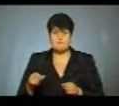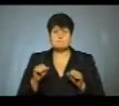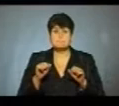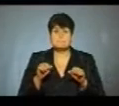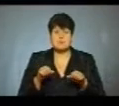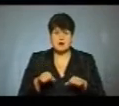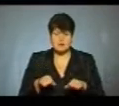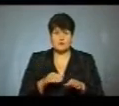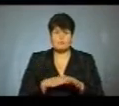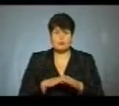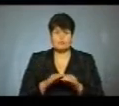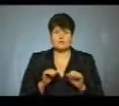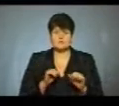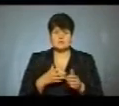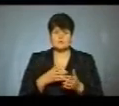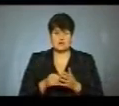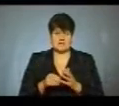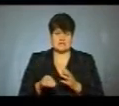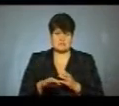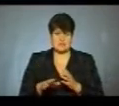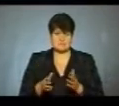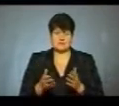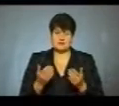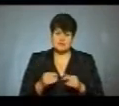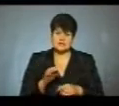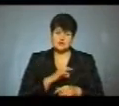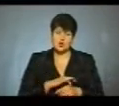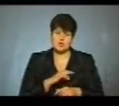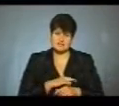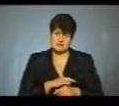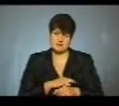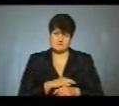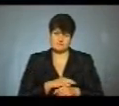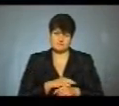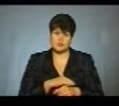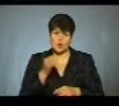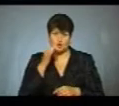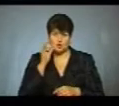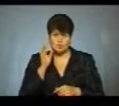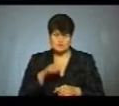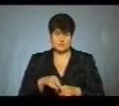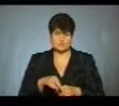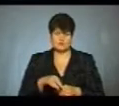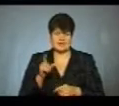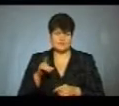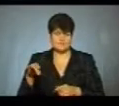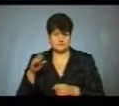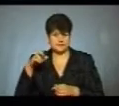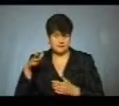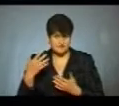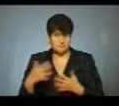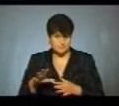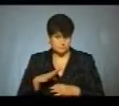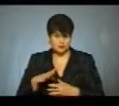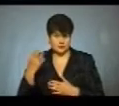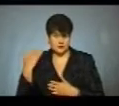право повністю розпоряджатися своєю землею. Але давайте скористаємося досвідом цивілізованих країн, які вже цей шлях